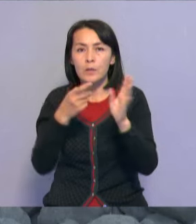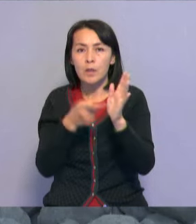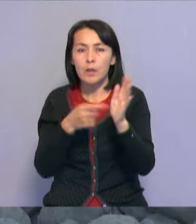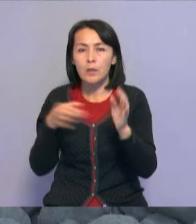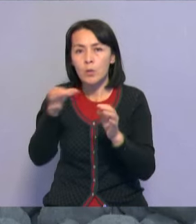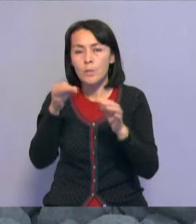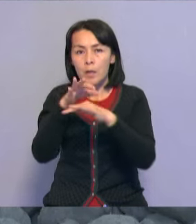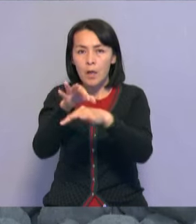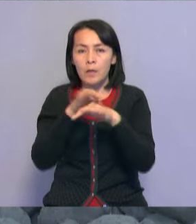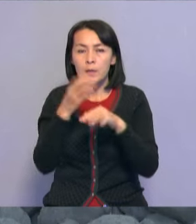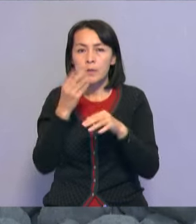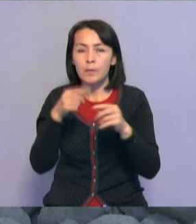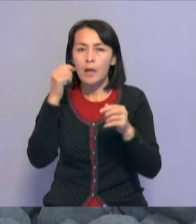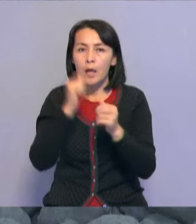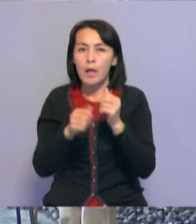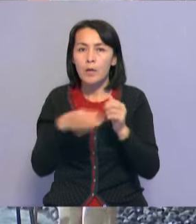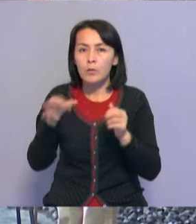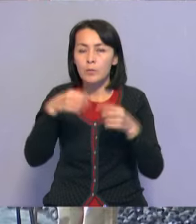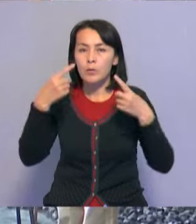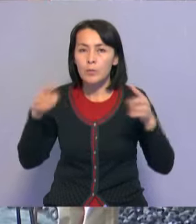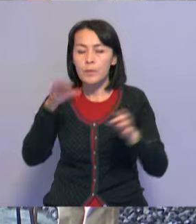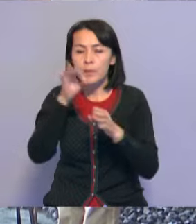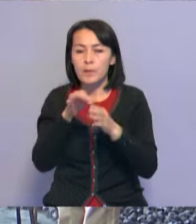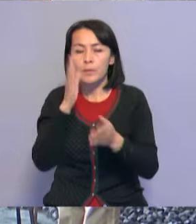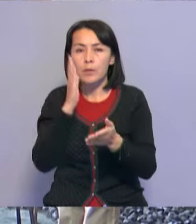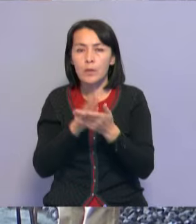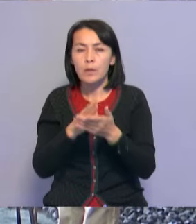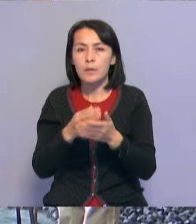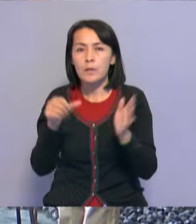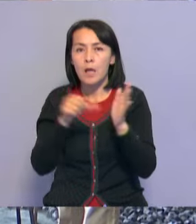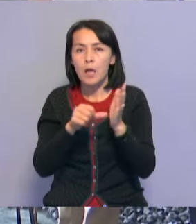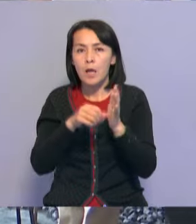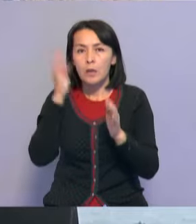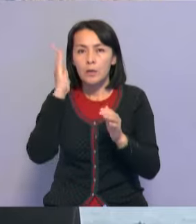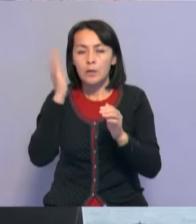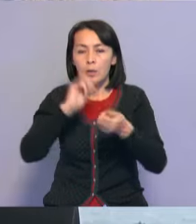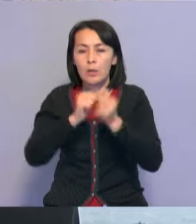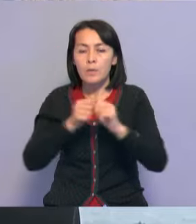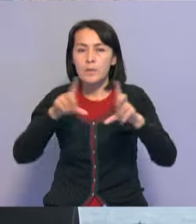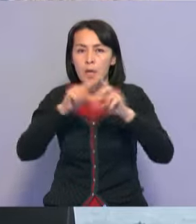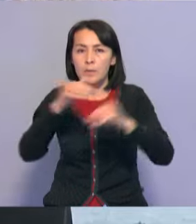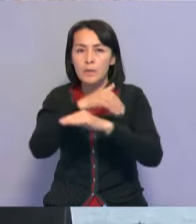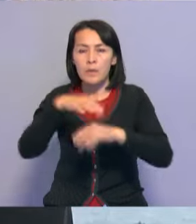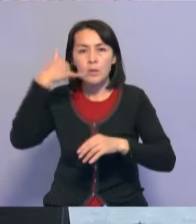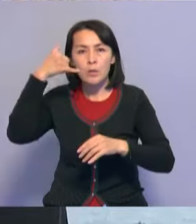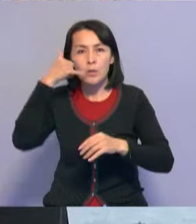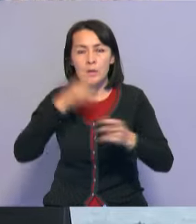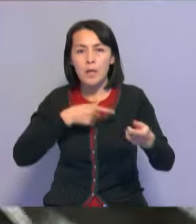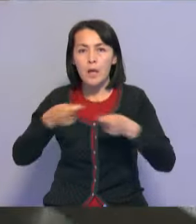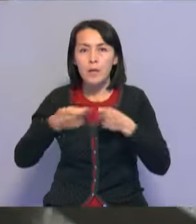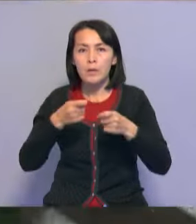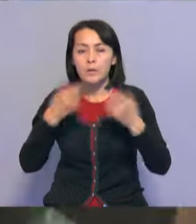облысынан тасымалданады. Бағаның әр өңірде түрлі болуының себебі де осы. Ал 6 көмір топегінің мекен жайы мен байланыс нөмірін